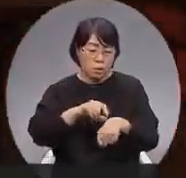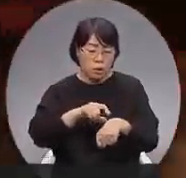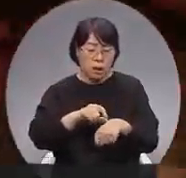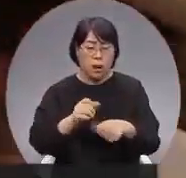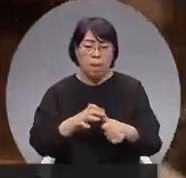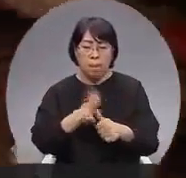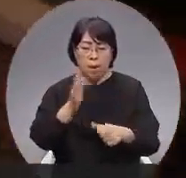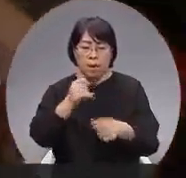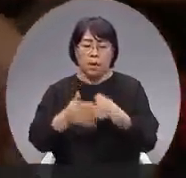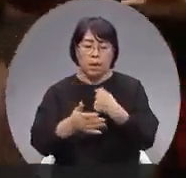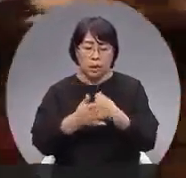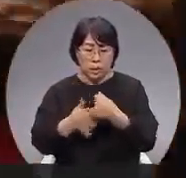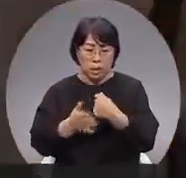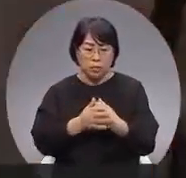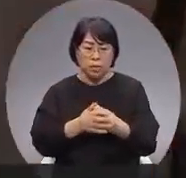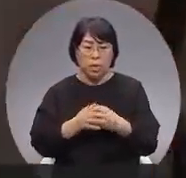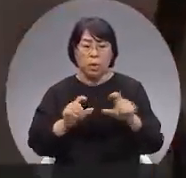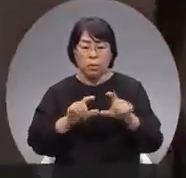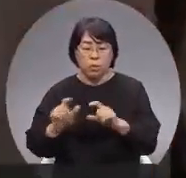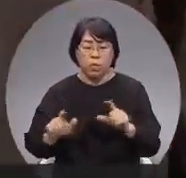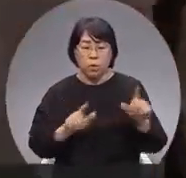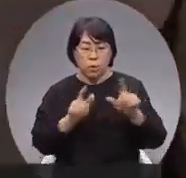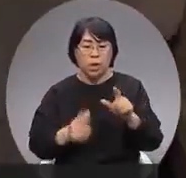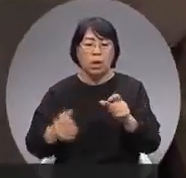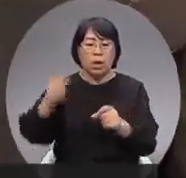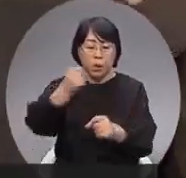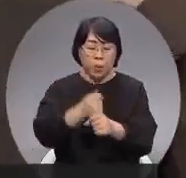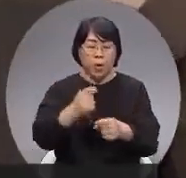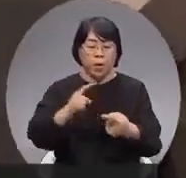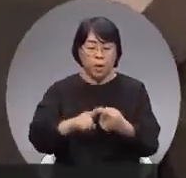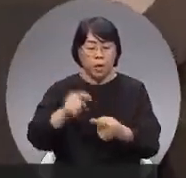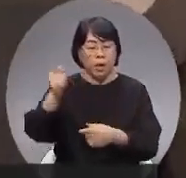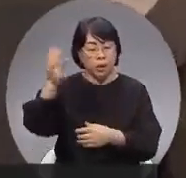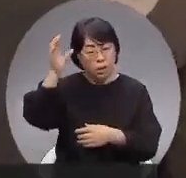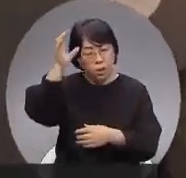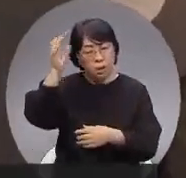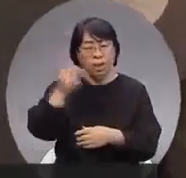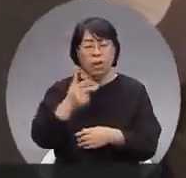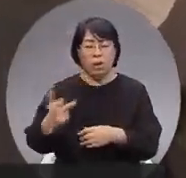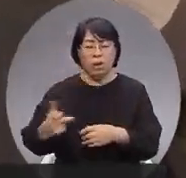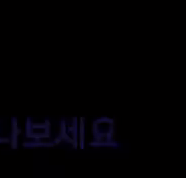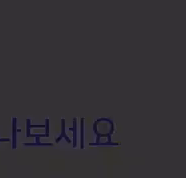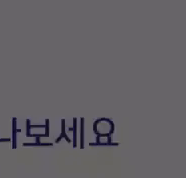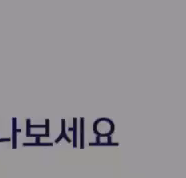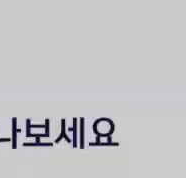상인들과 도민들의 일상 회복에 대한 기대감도 커졌습니다. MBC 뉴스 김은초입니다.